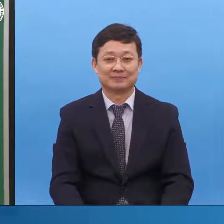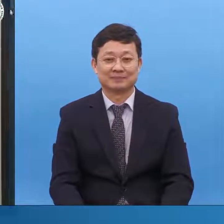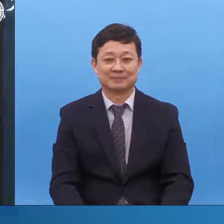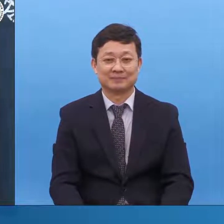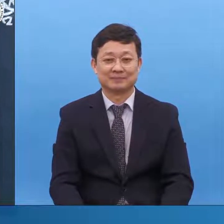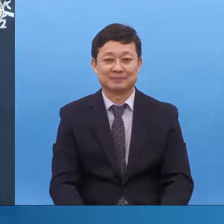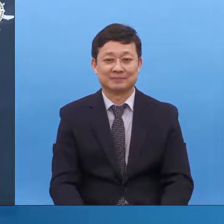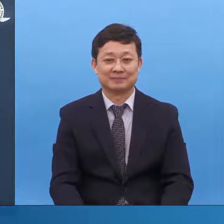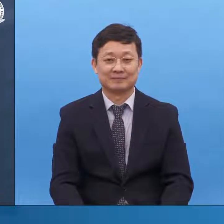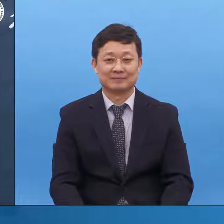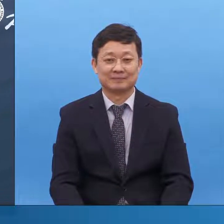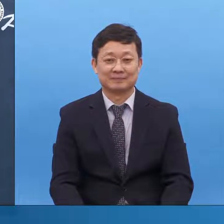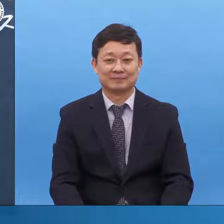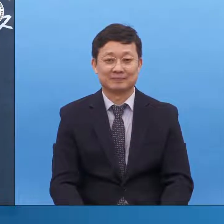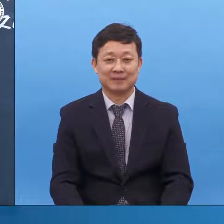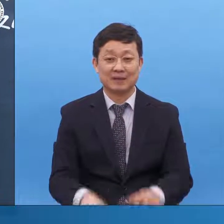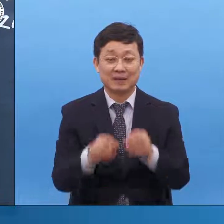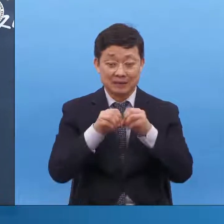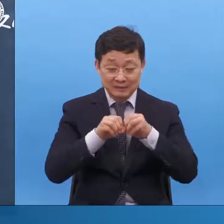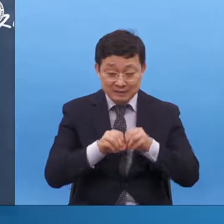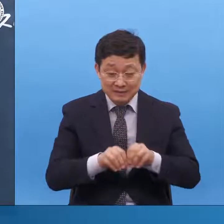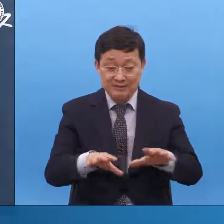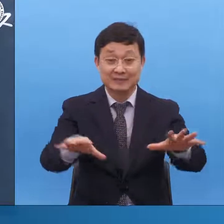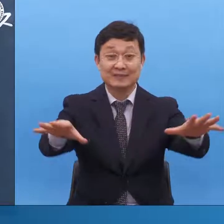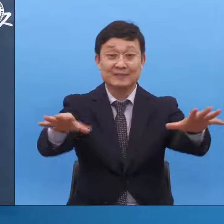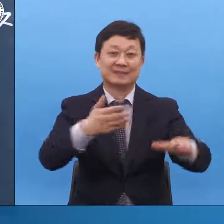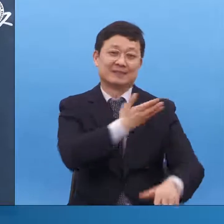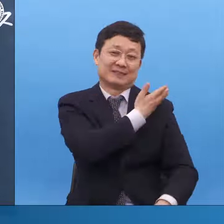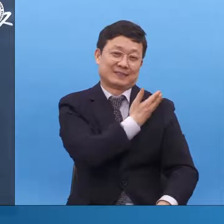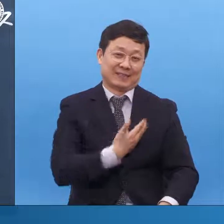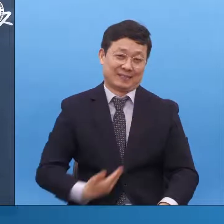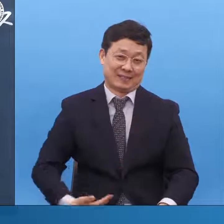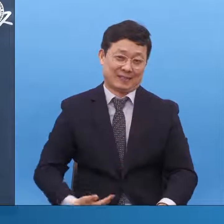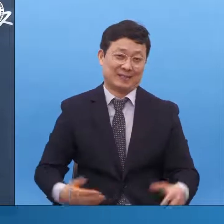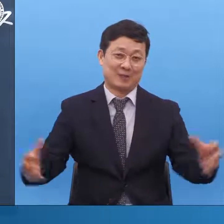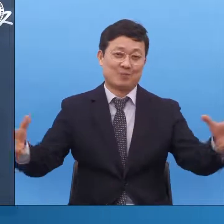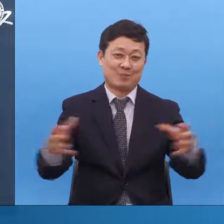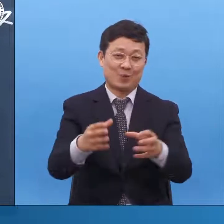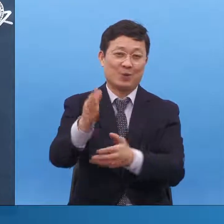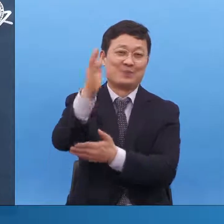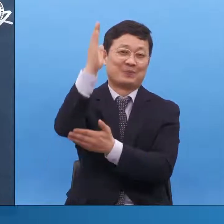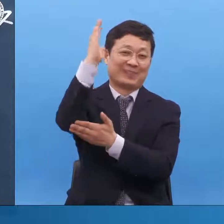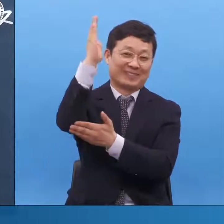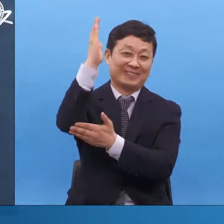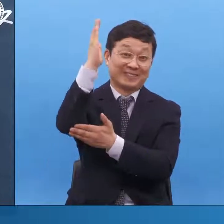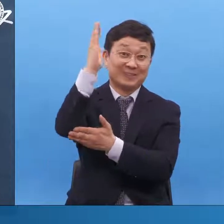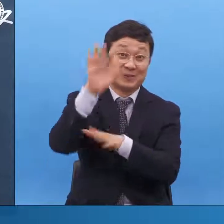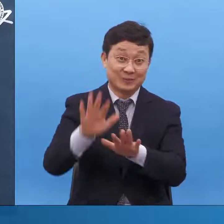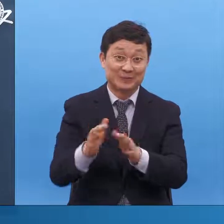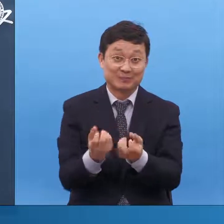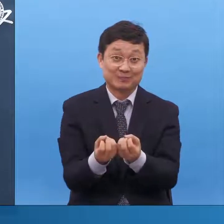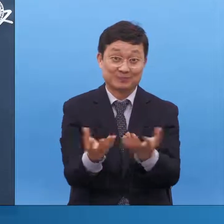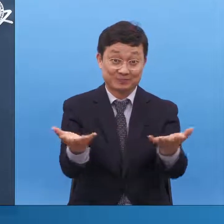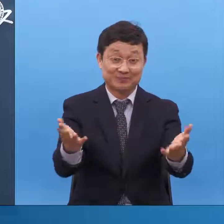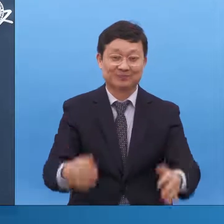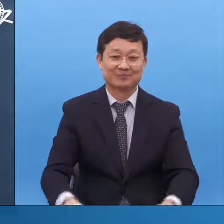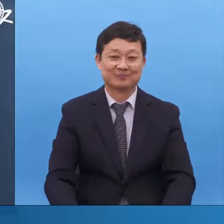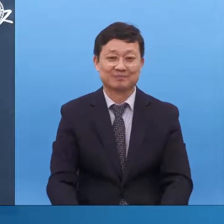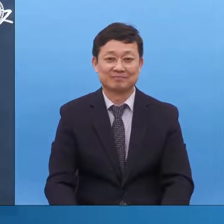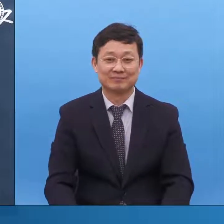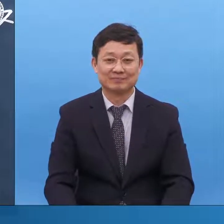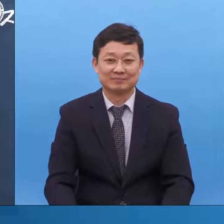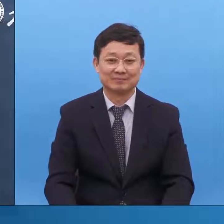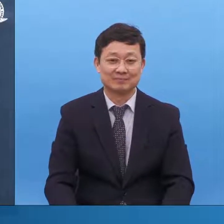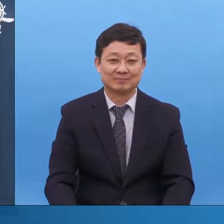our scattered disciples message. 렘넌트들이 마지막으로 알아야 될 부분이니까. It's the very last thing that our remnants must know.